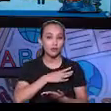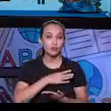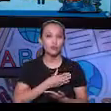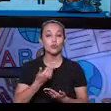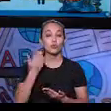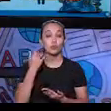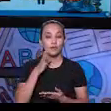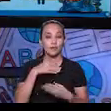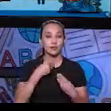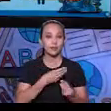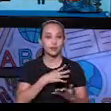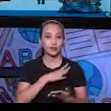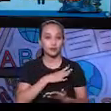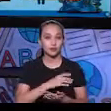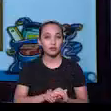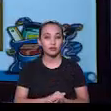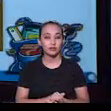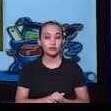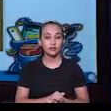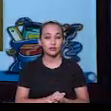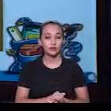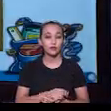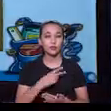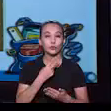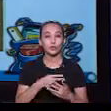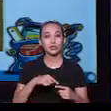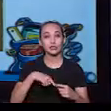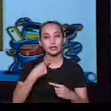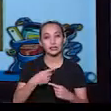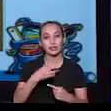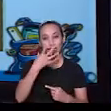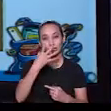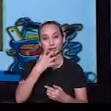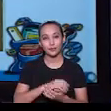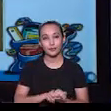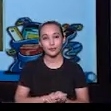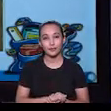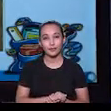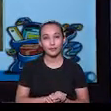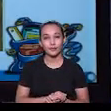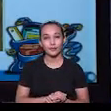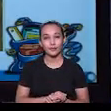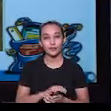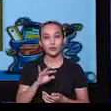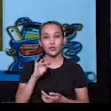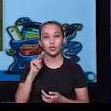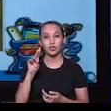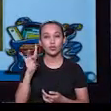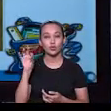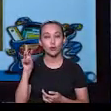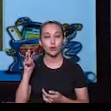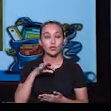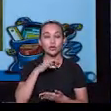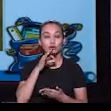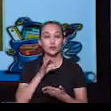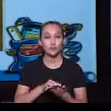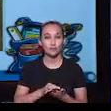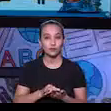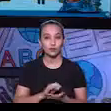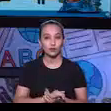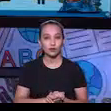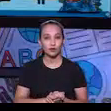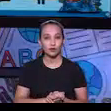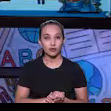Что сделала? Дала. Смотрим следующее. Икром ответил на